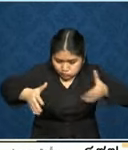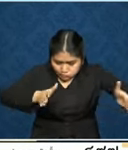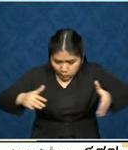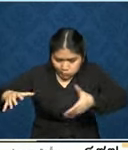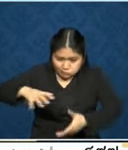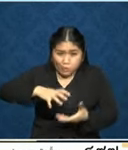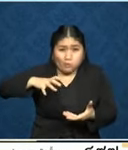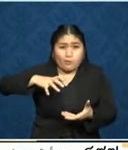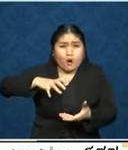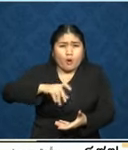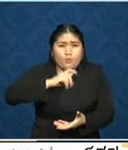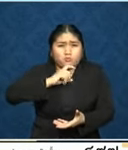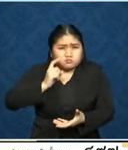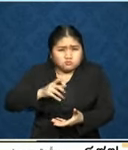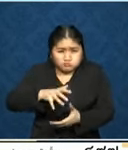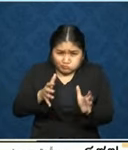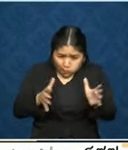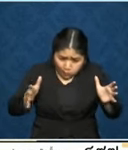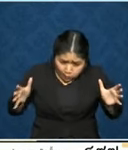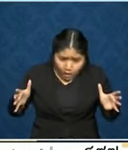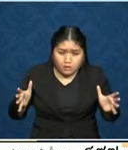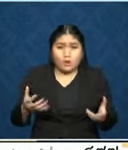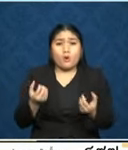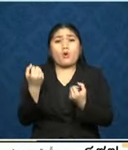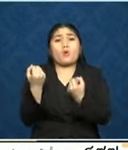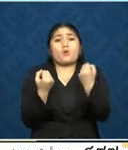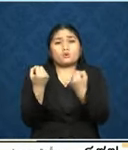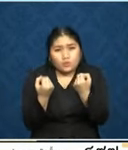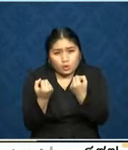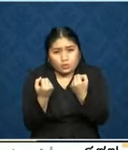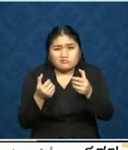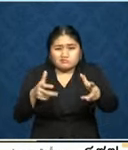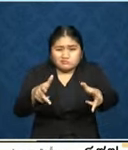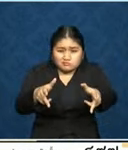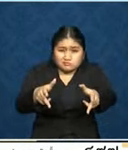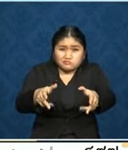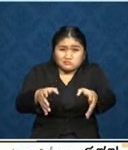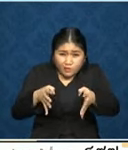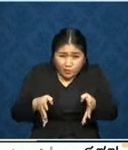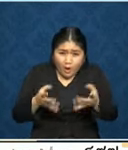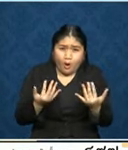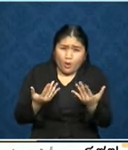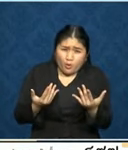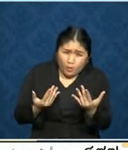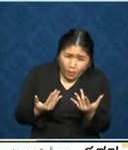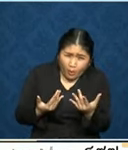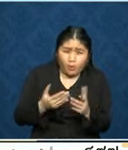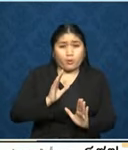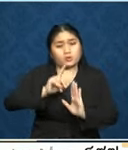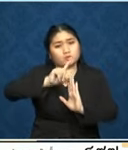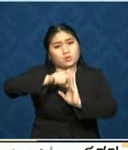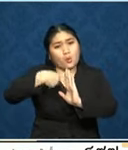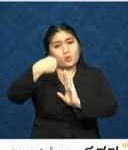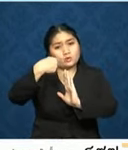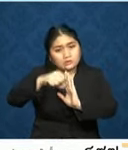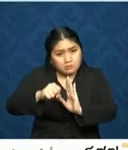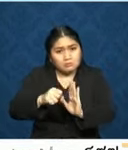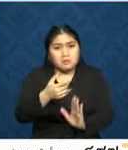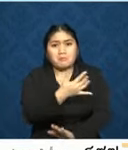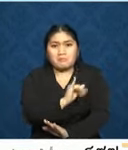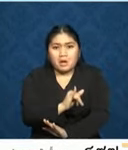ขาออก 2ทำให้รถบรรทุกใช้เวลารอคอยอย่างต่ำ 10ชมงและส่วนมากต้องรอคอยถึง